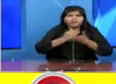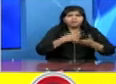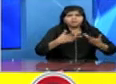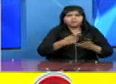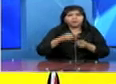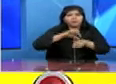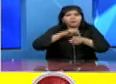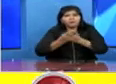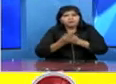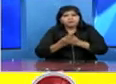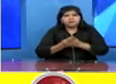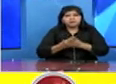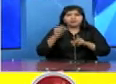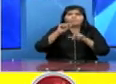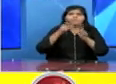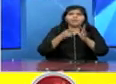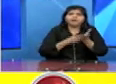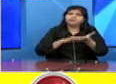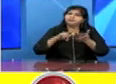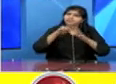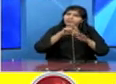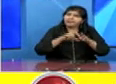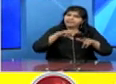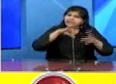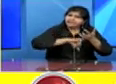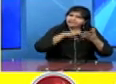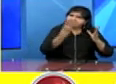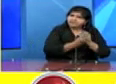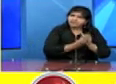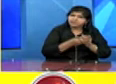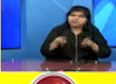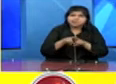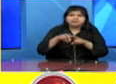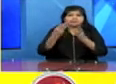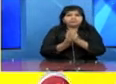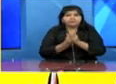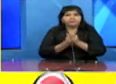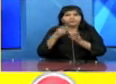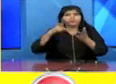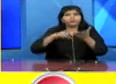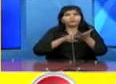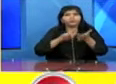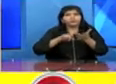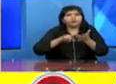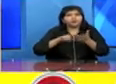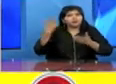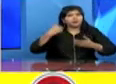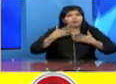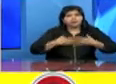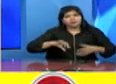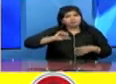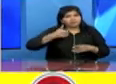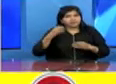हैं, पैरामेडिकल स्टाफ हैं, ऐसे साथी जो कोरोना को पराजित कर चुके हैं,